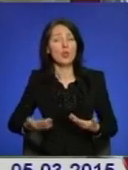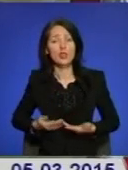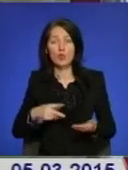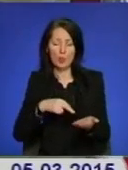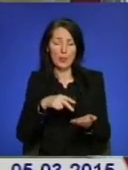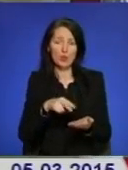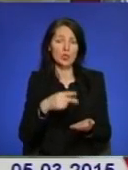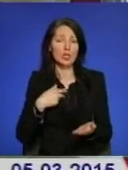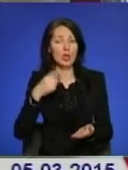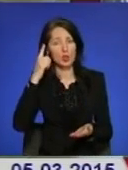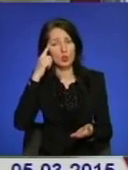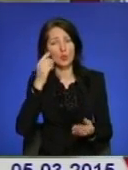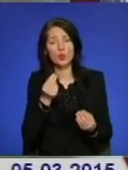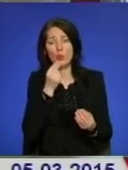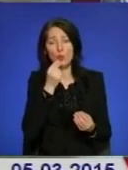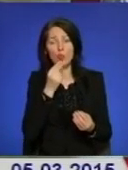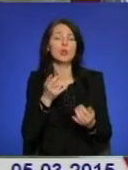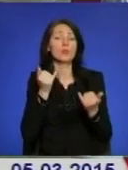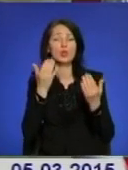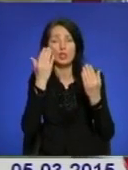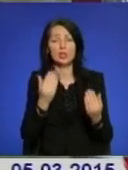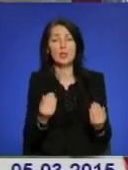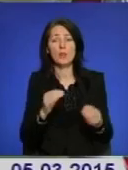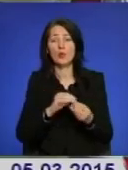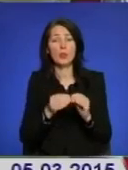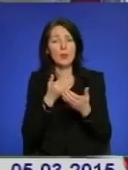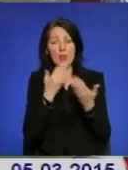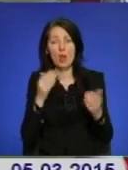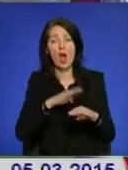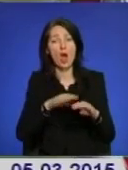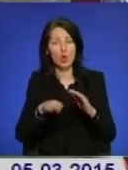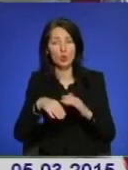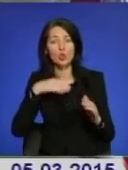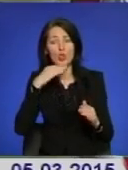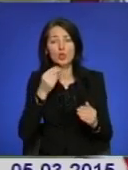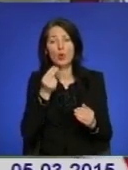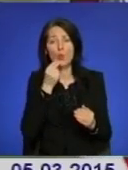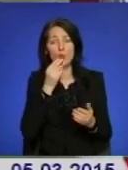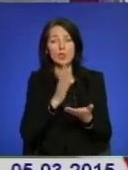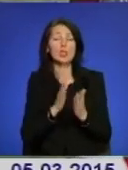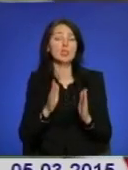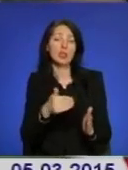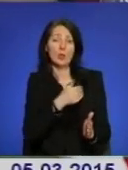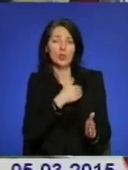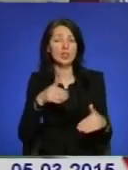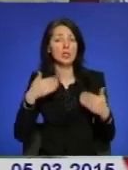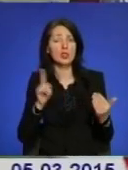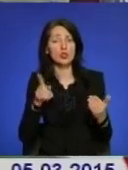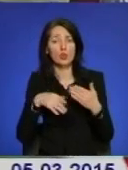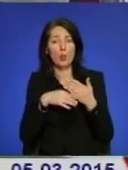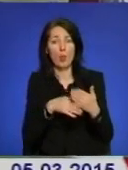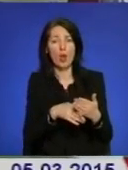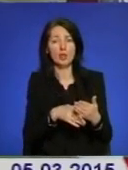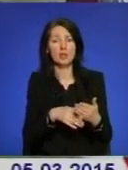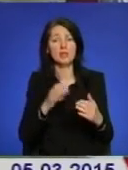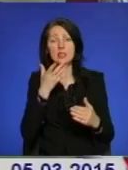Тому, я думаю, з продуктами на сьогоднішній день проблем у нас немає. І рук достатньо, і продукти є, лише тільки бажання, ініціатива, щоб допомагати і